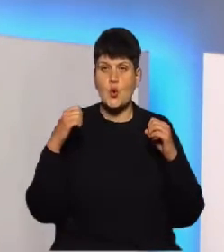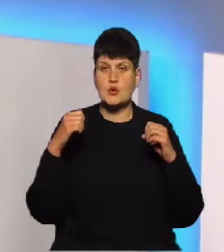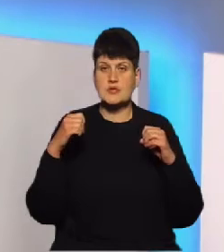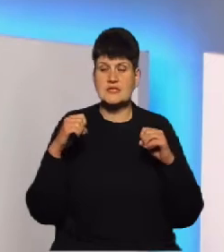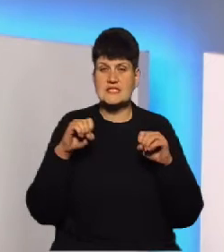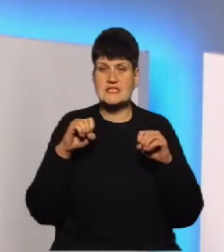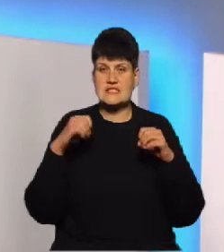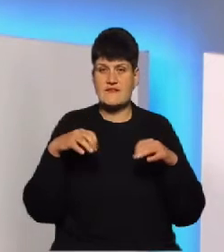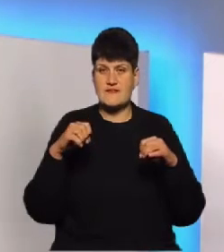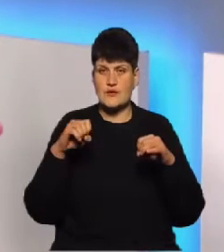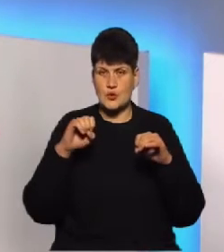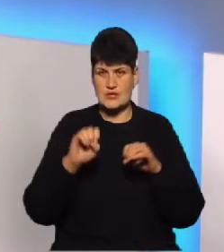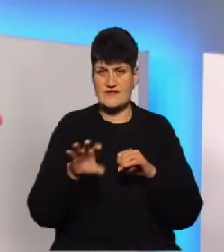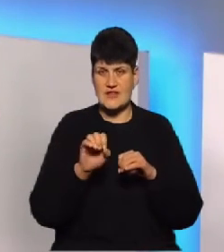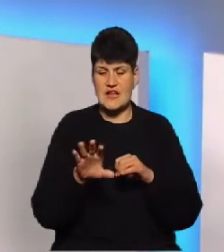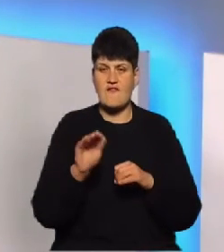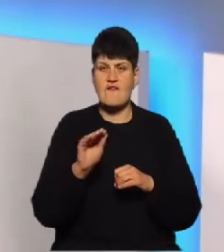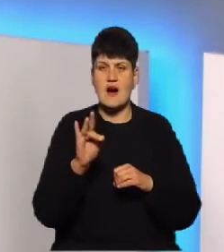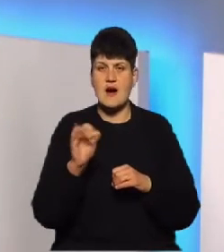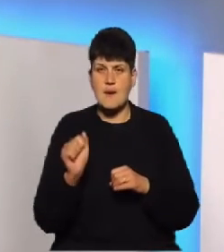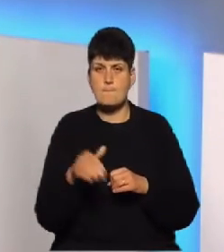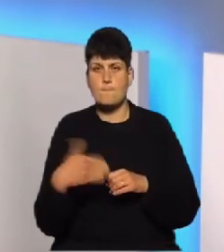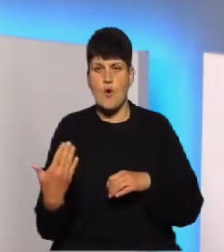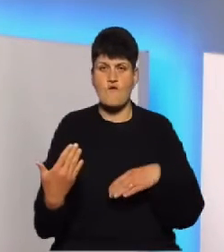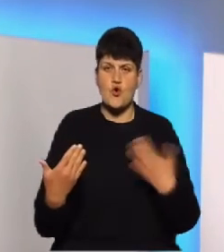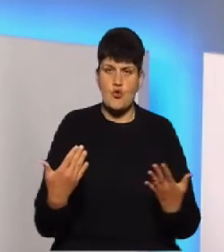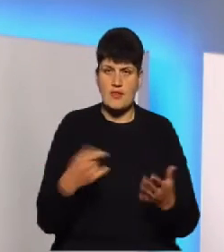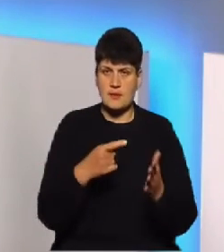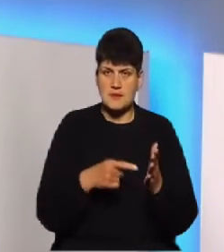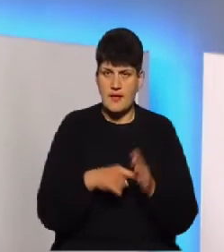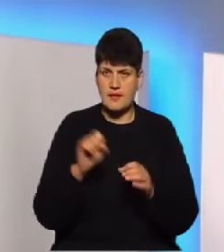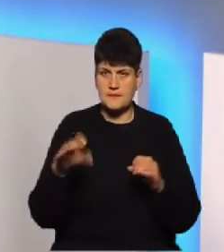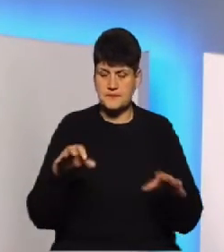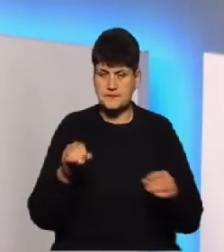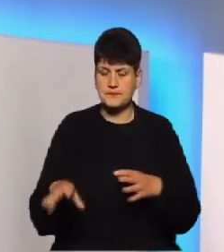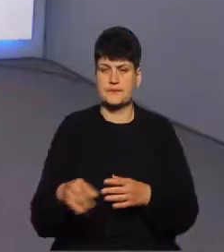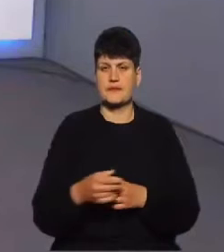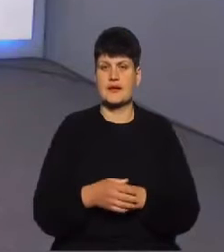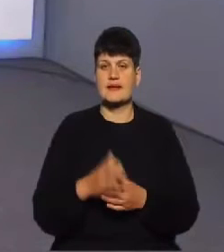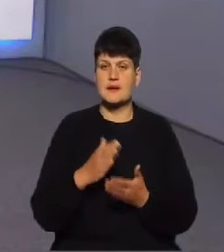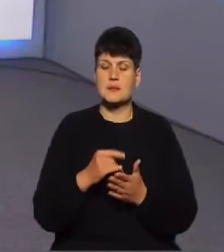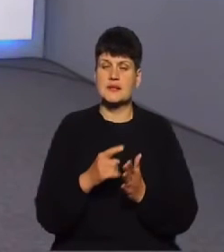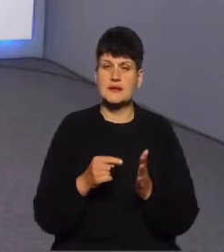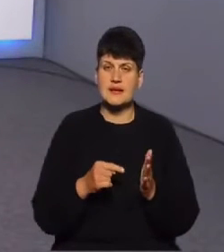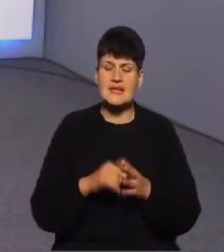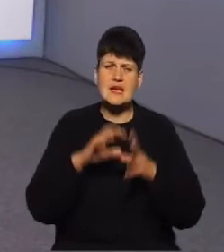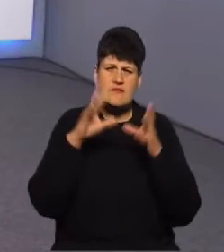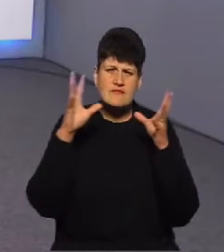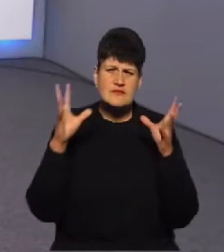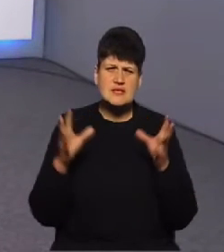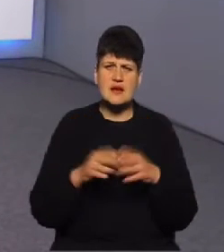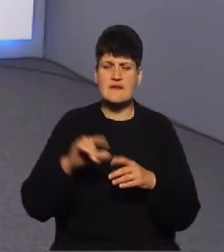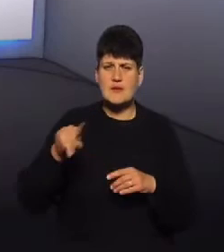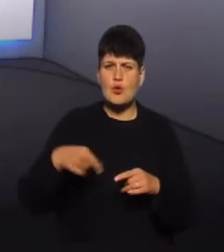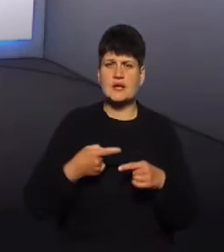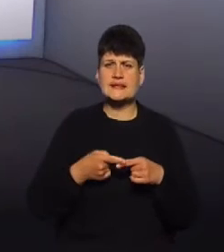бути безпереді, так, є питання поворотів, є питання показчиків поворотів, є питання взагалі вимог технічного характеру,